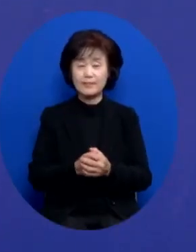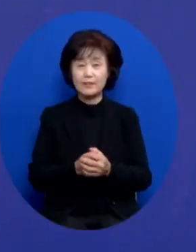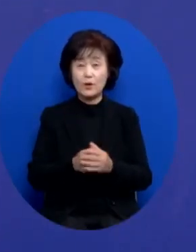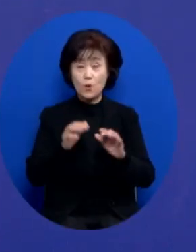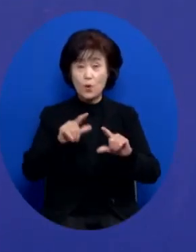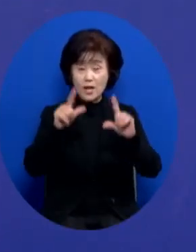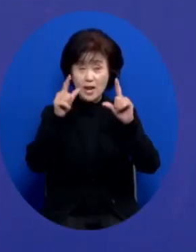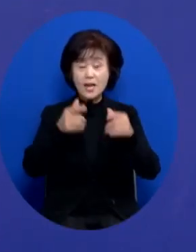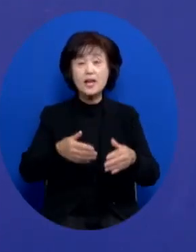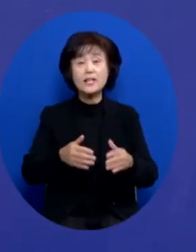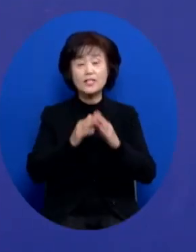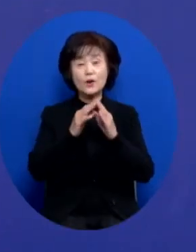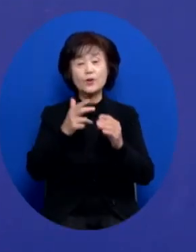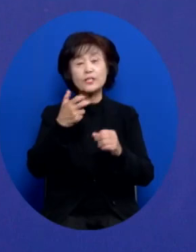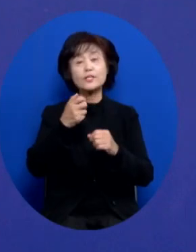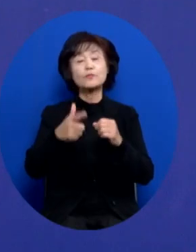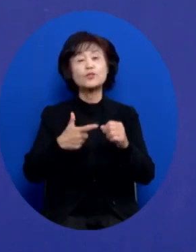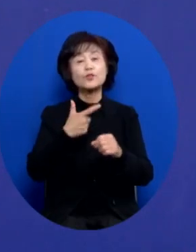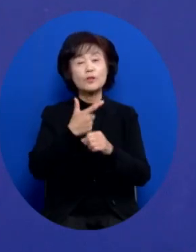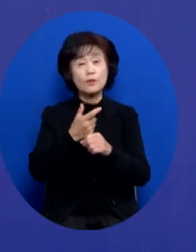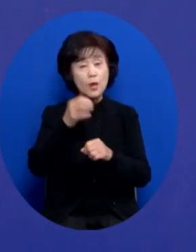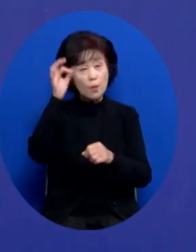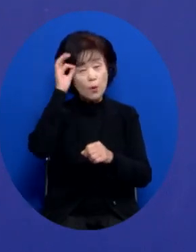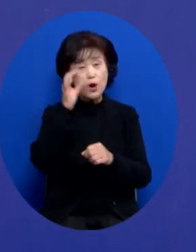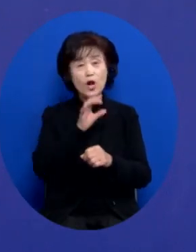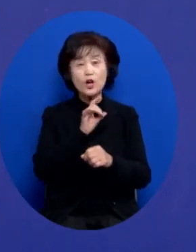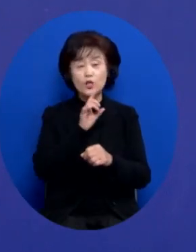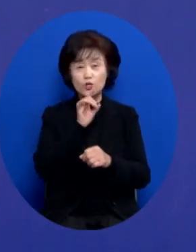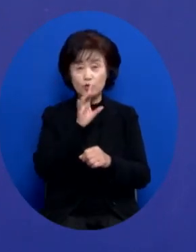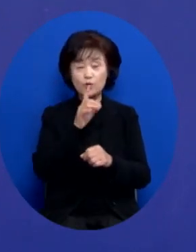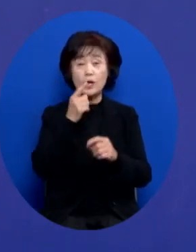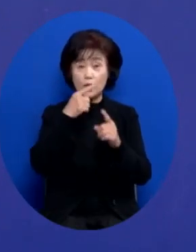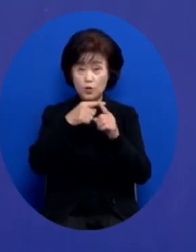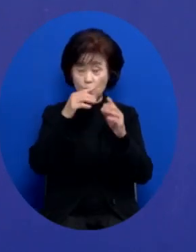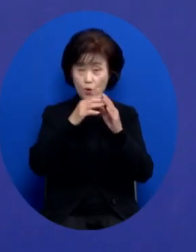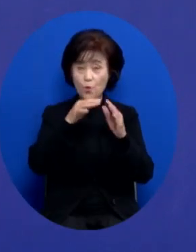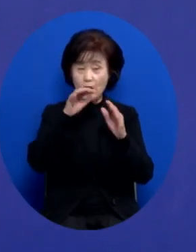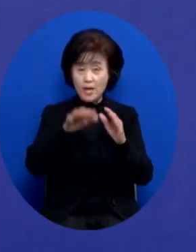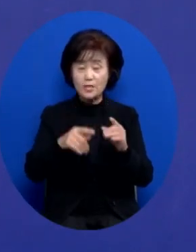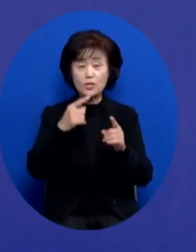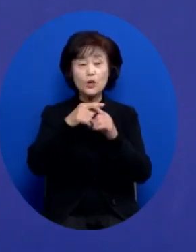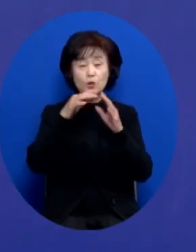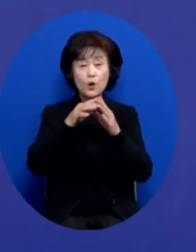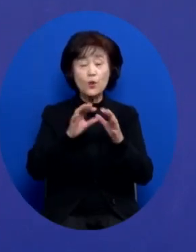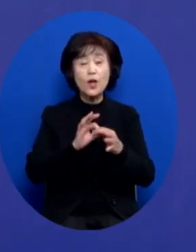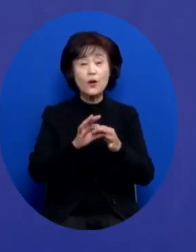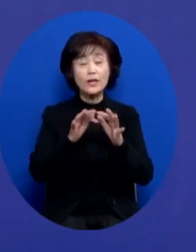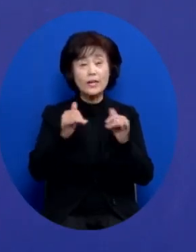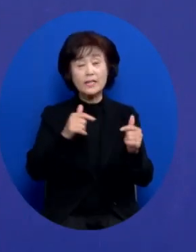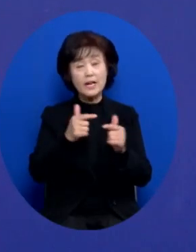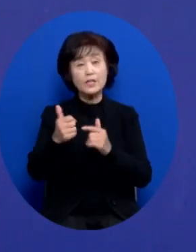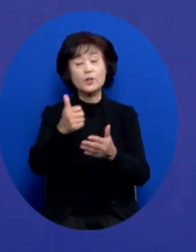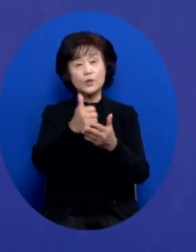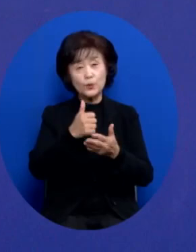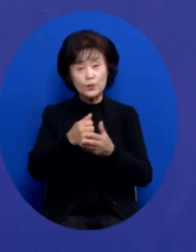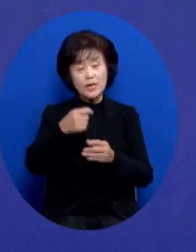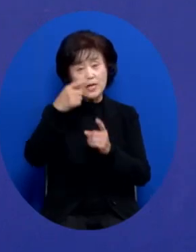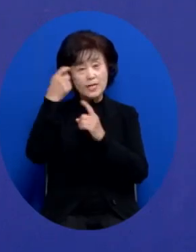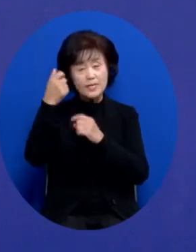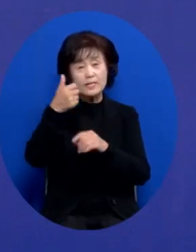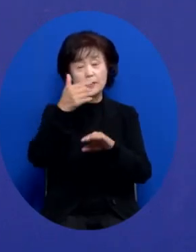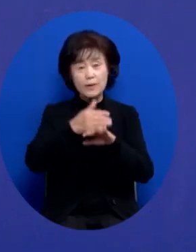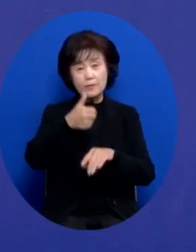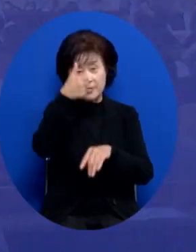올해로 창립 76주년을 맞은 포항중앙교회가 지역 인사와 교회 관계자 등을 초청해 기념 감사 예배를